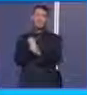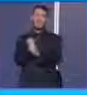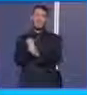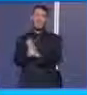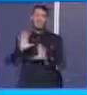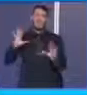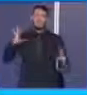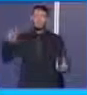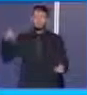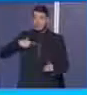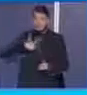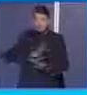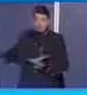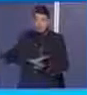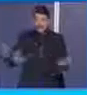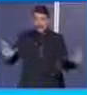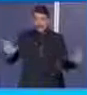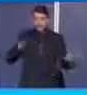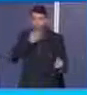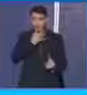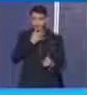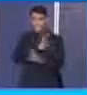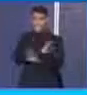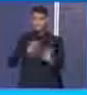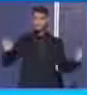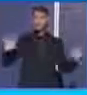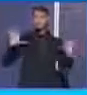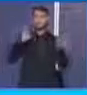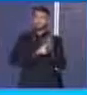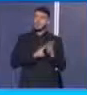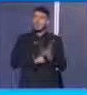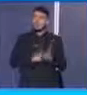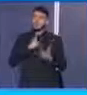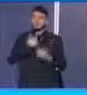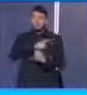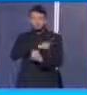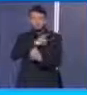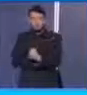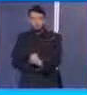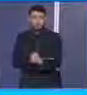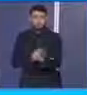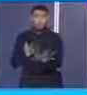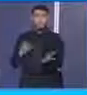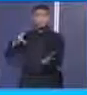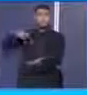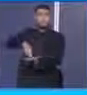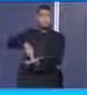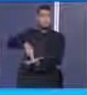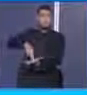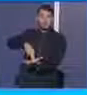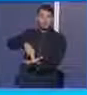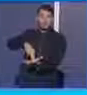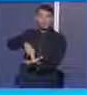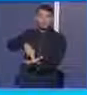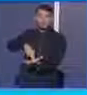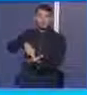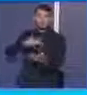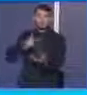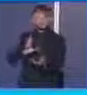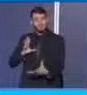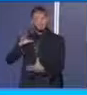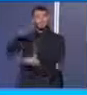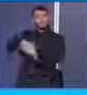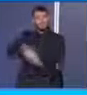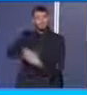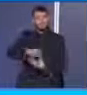δεν τελειώσαμε. Πρέπει να είμαστε δυνατές. Πρέπει να είμαστε παρούσες. Να συμμετέχουμε